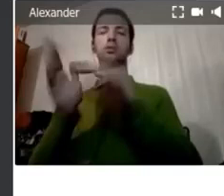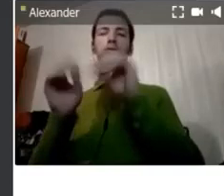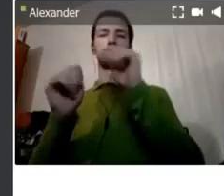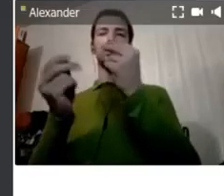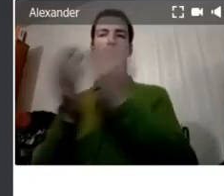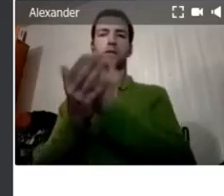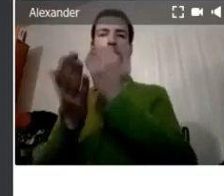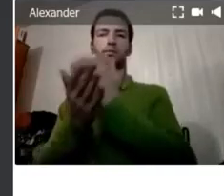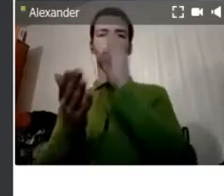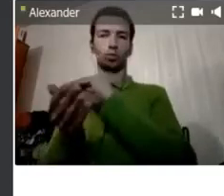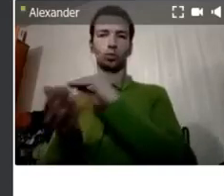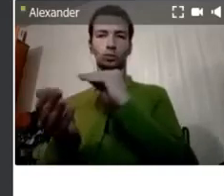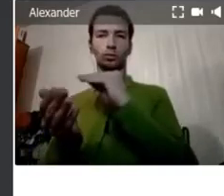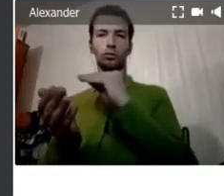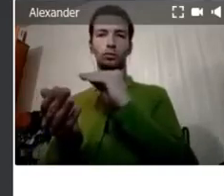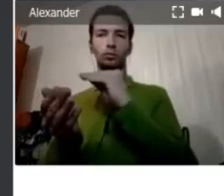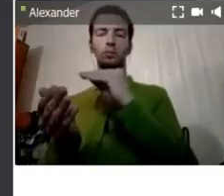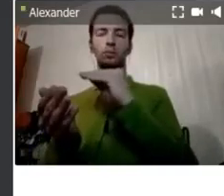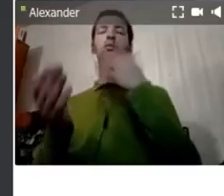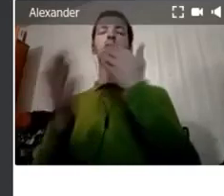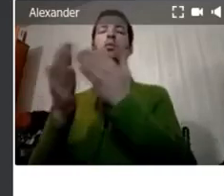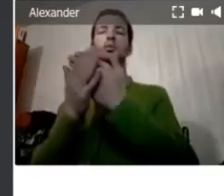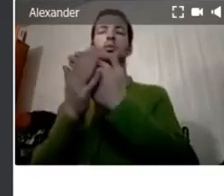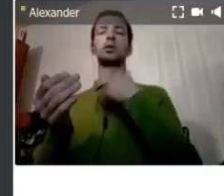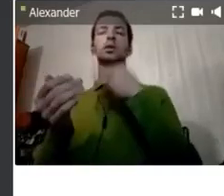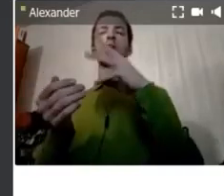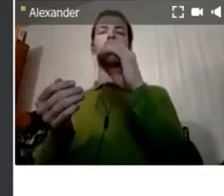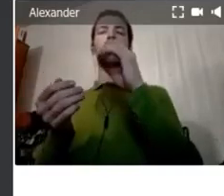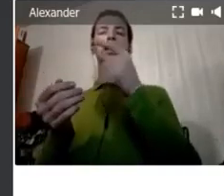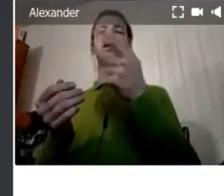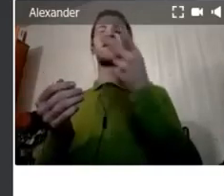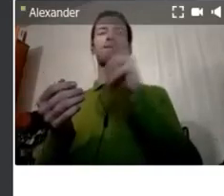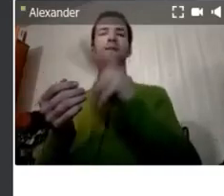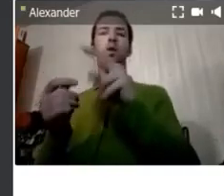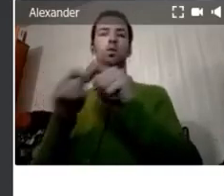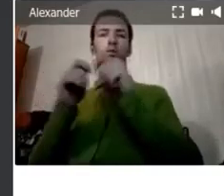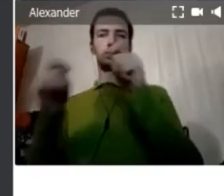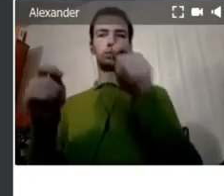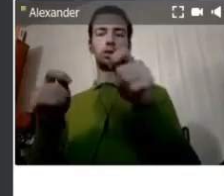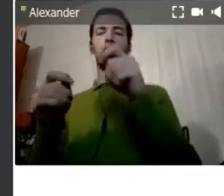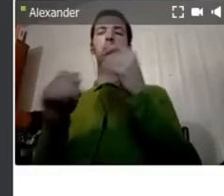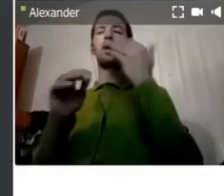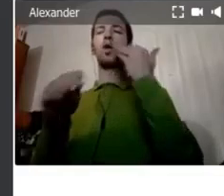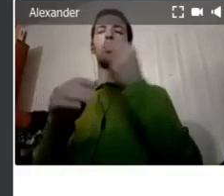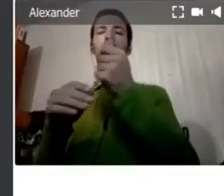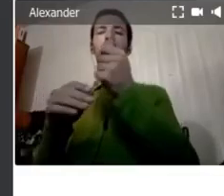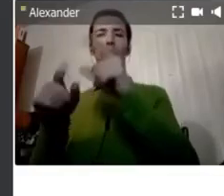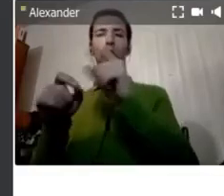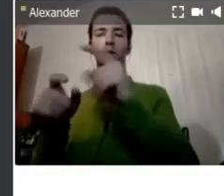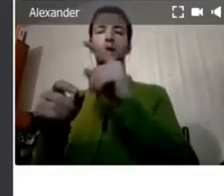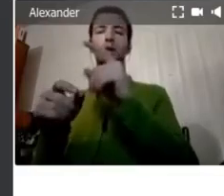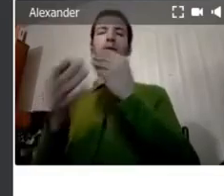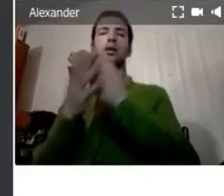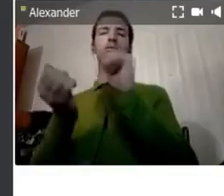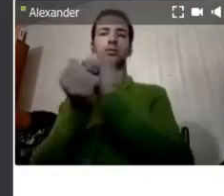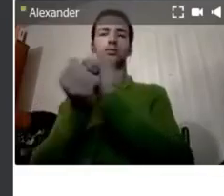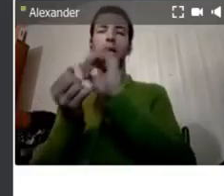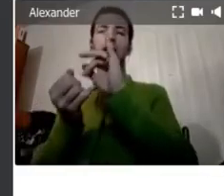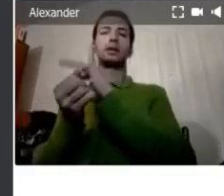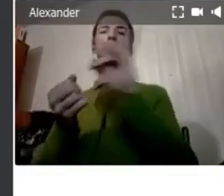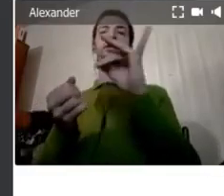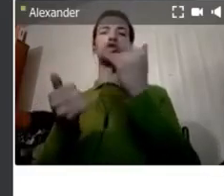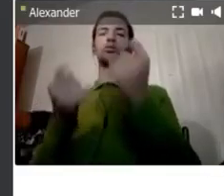для заработка в компании. Что же мы должны сделать? Мы должны, естественно, развивать компанию. Развитие компании строится за